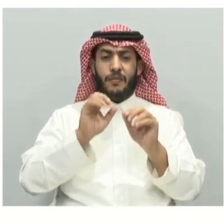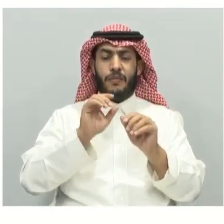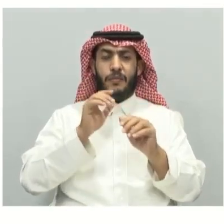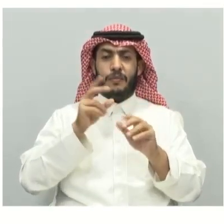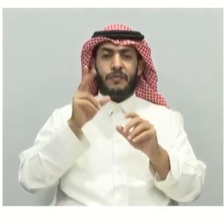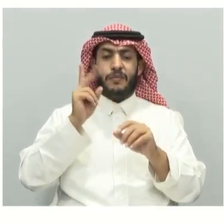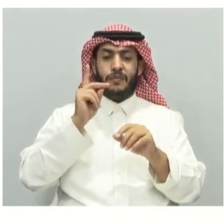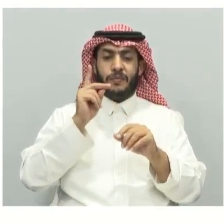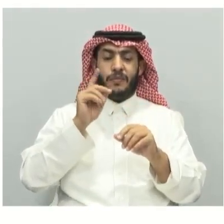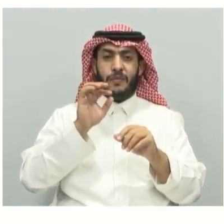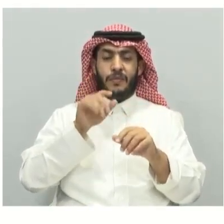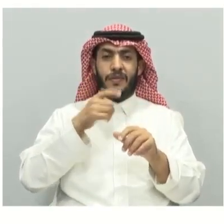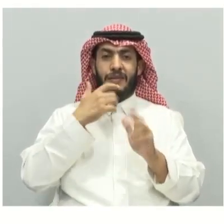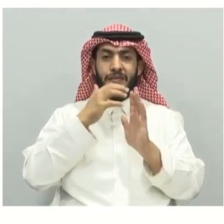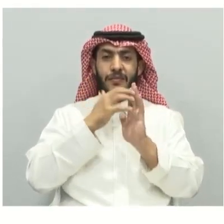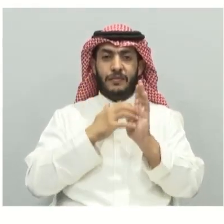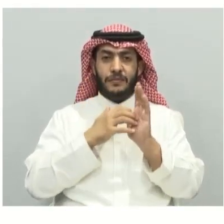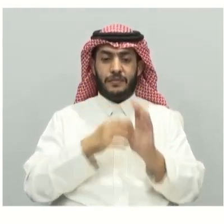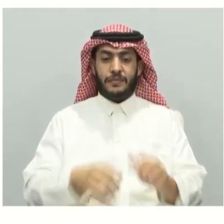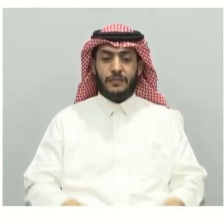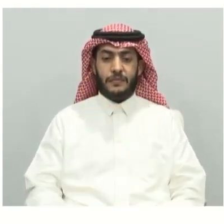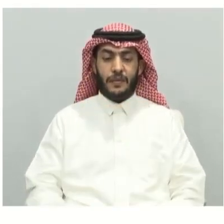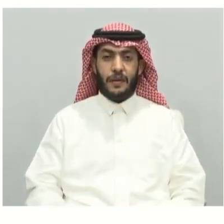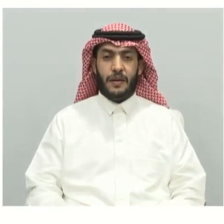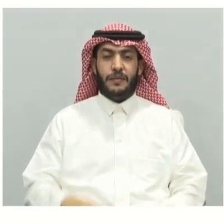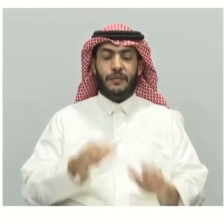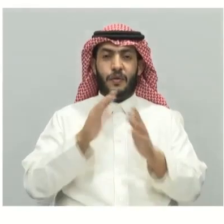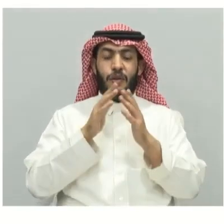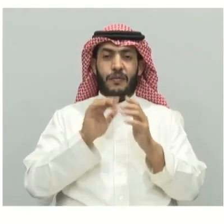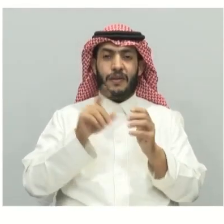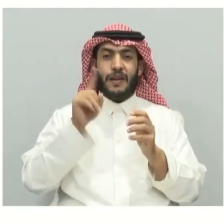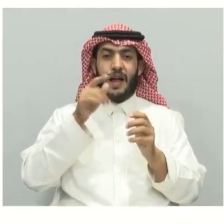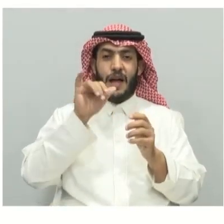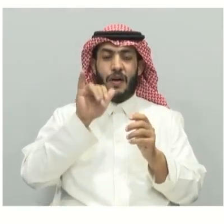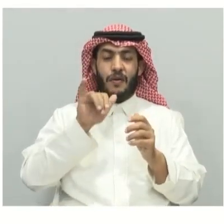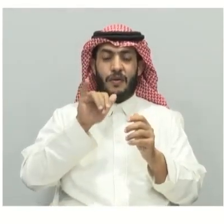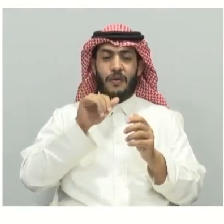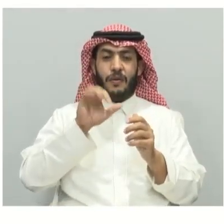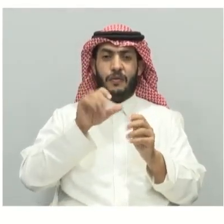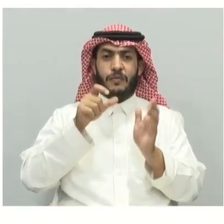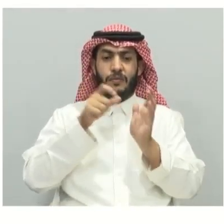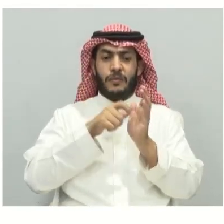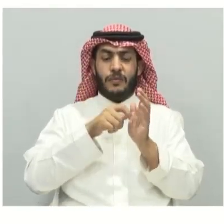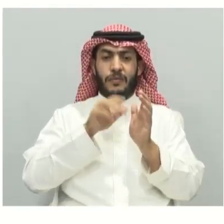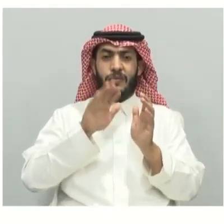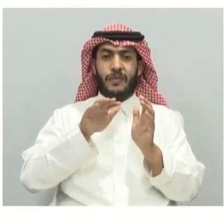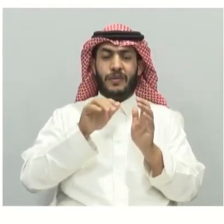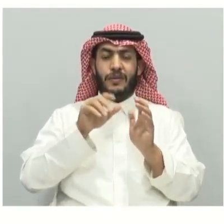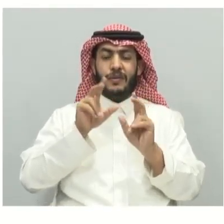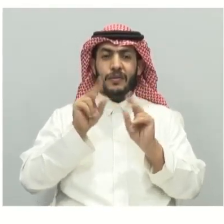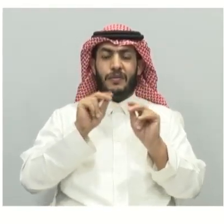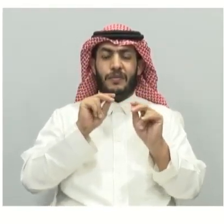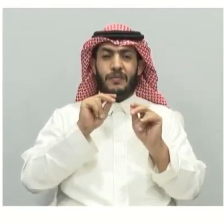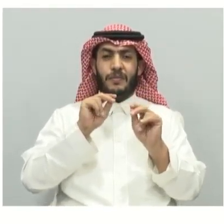فمن ذلك النص عليهم في كتب الرواه يعني يذكر اسم الوضاع ينص عليه اي